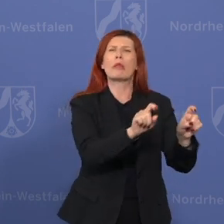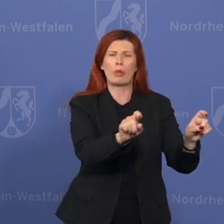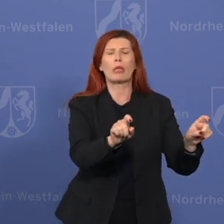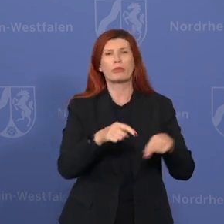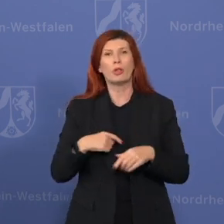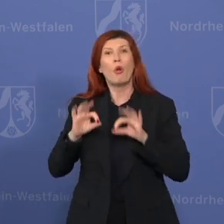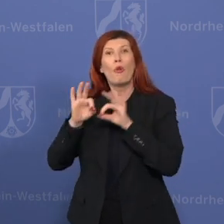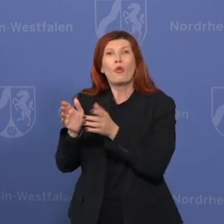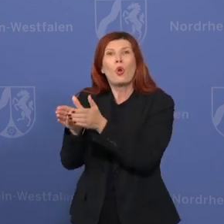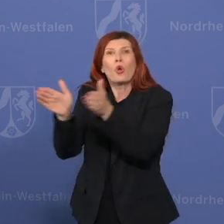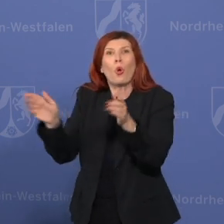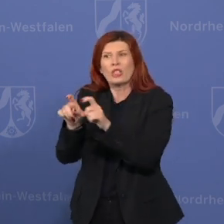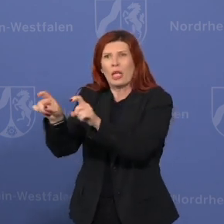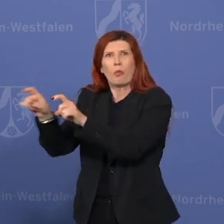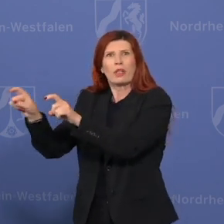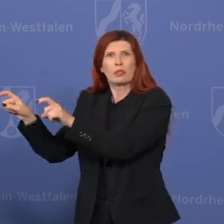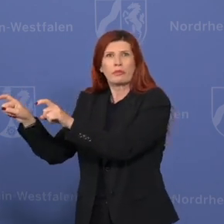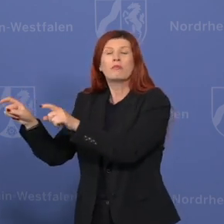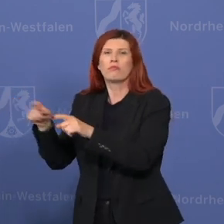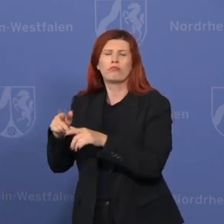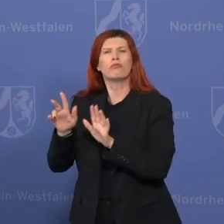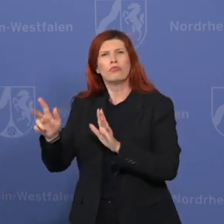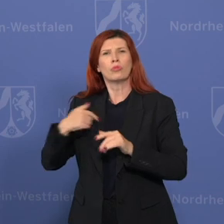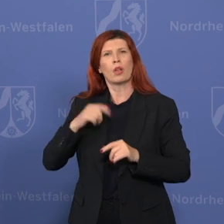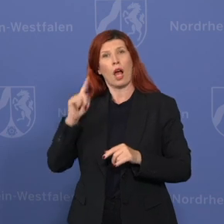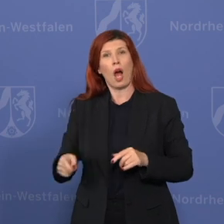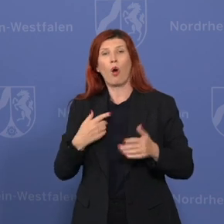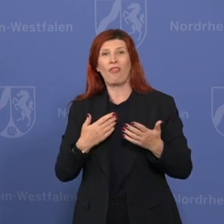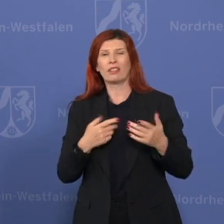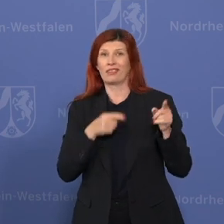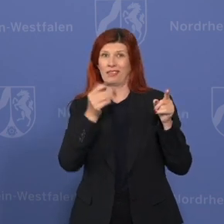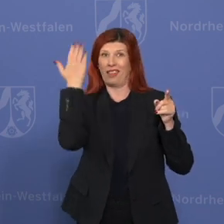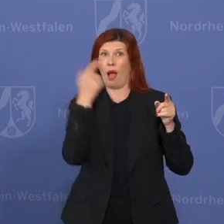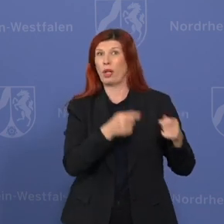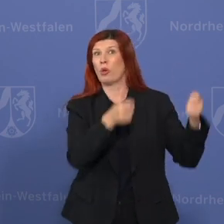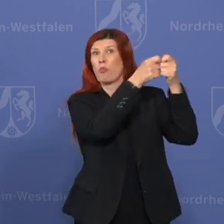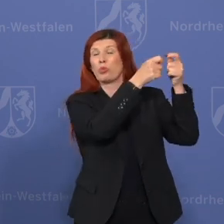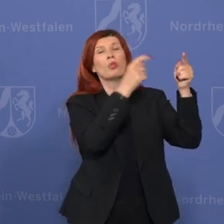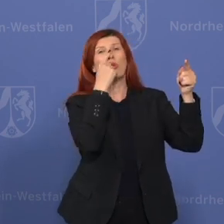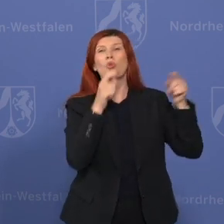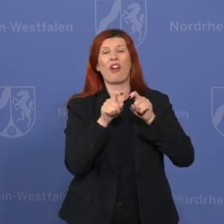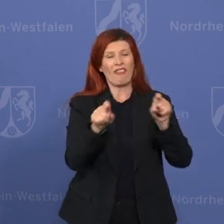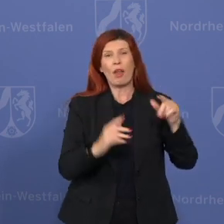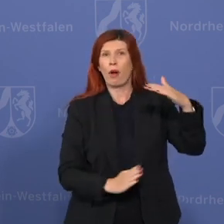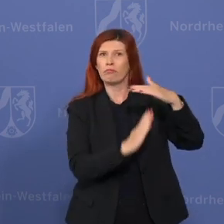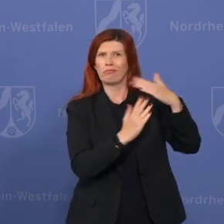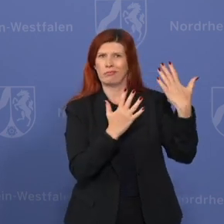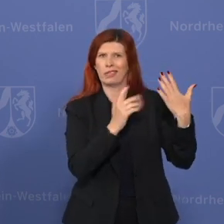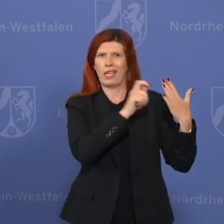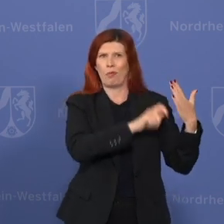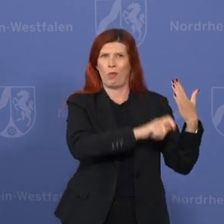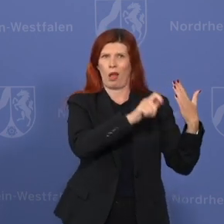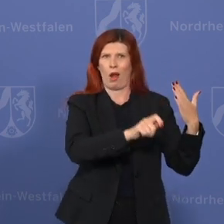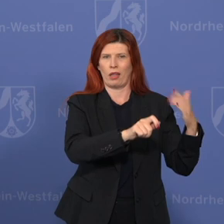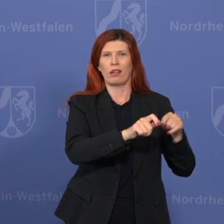des Bundes auf Betriebe mit bis zu 10 Mitarbeitern begrenzt waren, hat das Land Nordrhein-Westfalen eine eigene